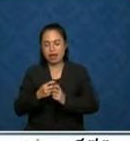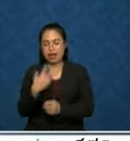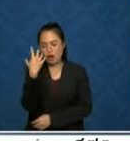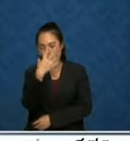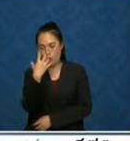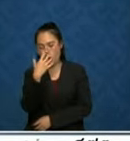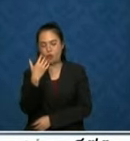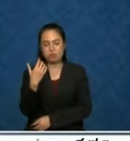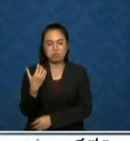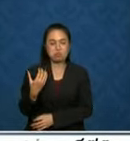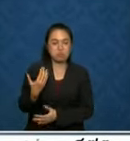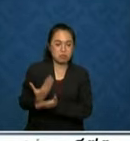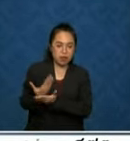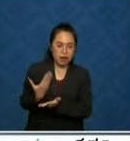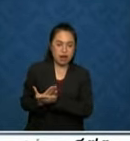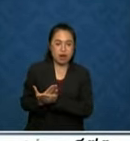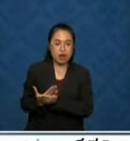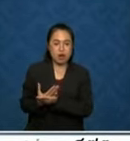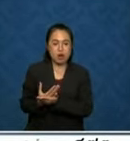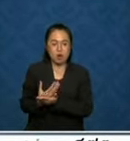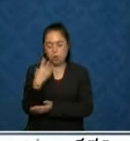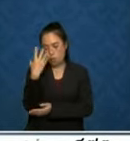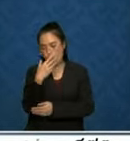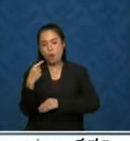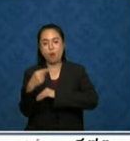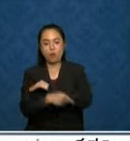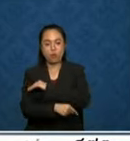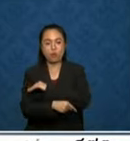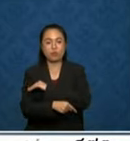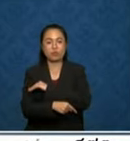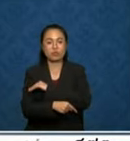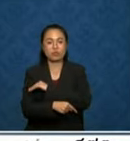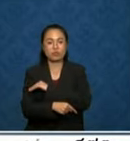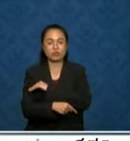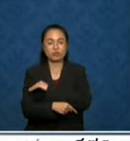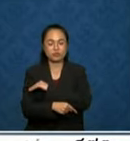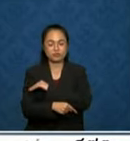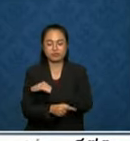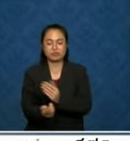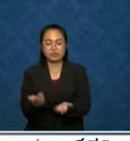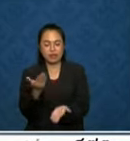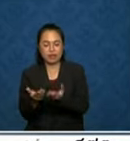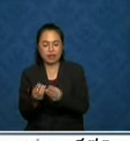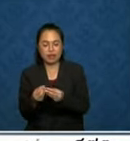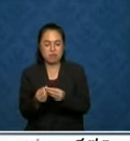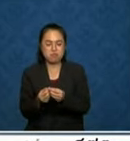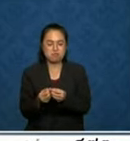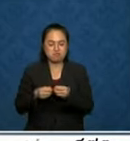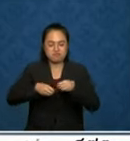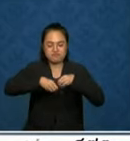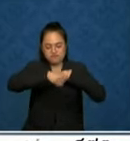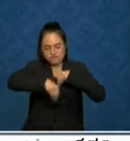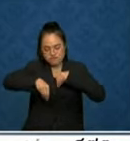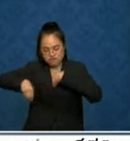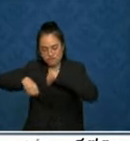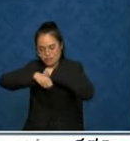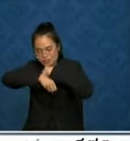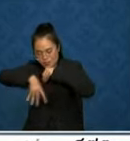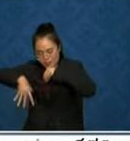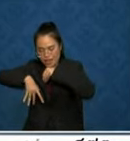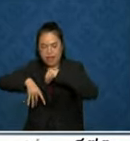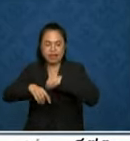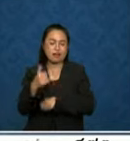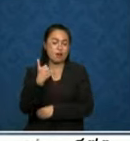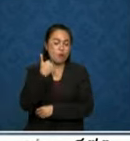งินทั้งหมดนะคะไม่ว่าจะเป็นเรื่องที่อยู่ในยติของเราก็คือเรื่องของการช่อโกงเรื่องของแชร์ลูกโซ่แก๊งคอลเซ็นเตอร์แ